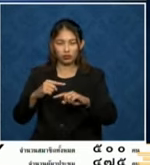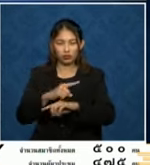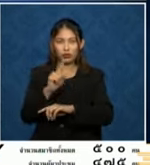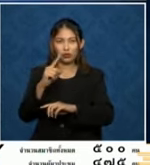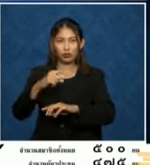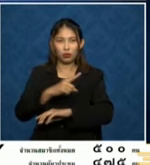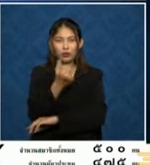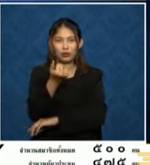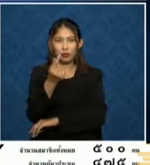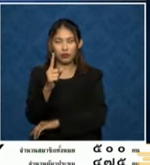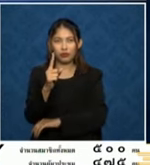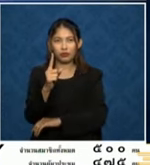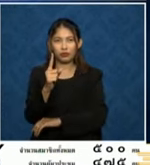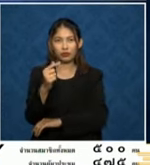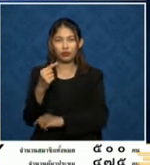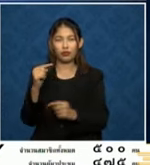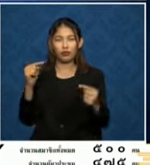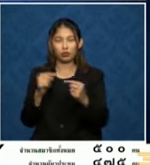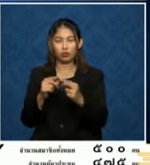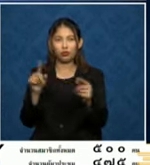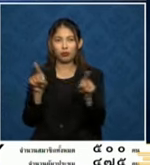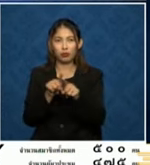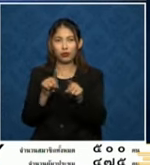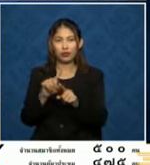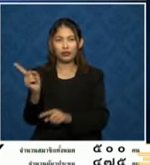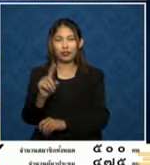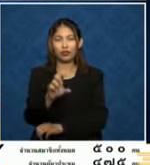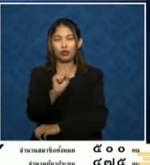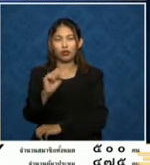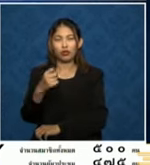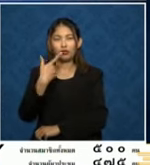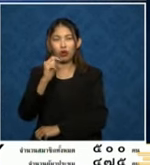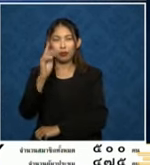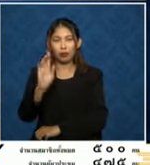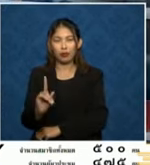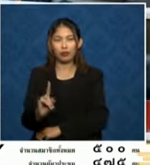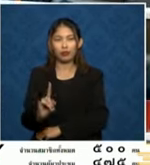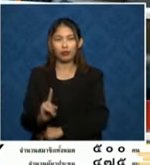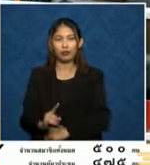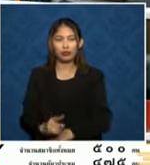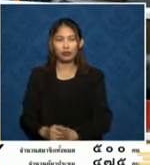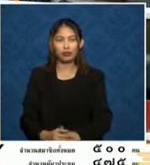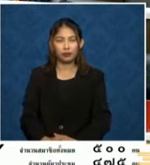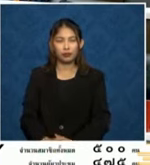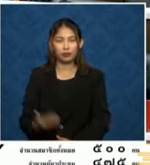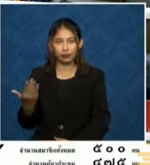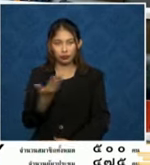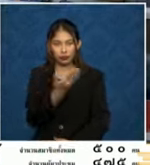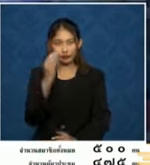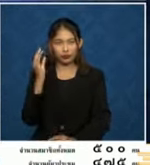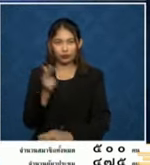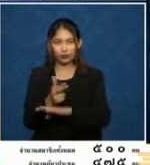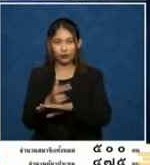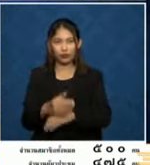ำถามของผู้นำฝ่ายค้านในประเด็นเดียวกันครับว่าส.ส.ตอบอย่างไรบ้างต่อคำถามนี้ไปฟังคำตอบของคุณภูมิธรรมกันครับ